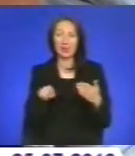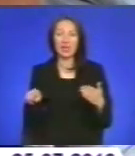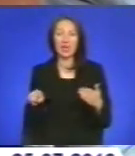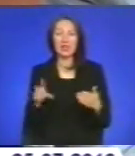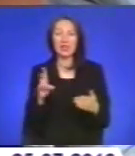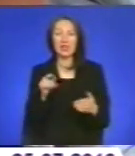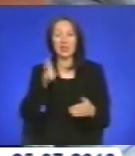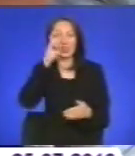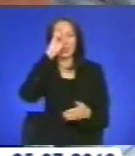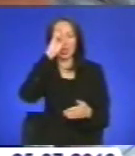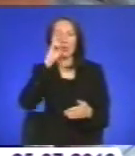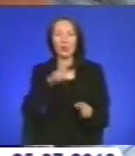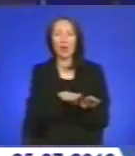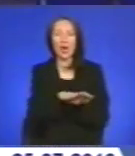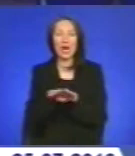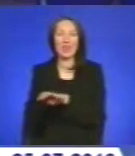державному рівні.